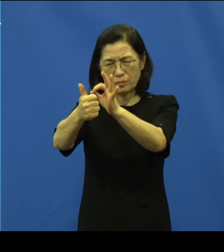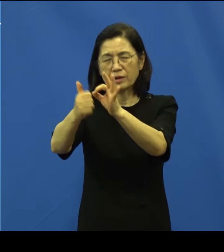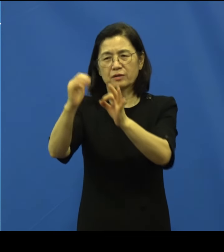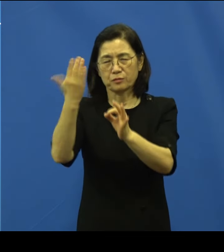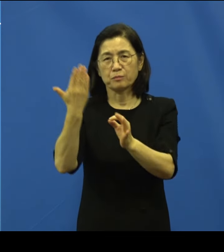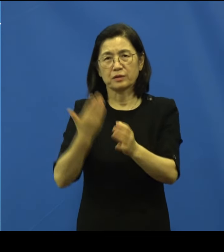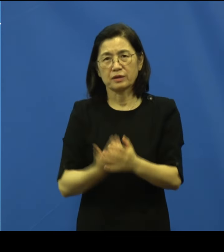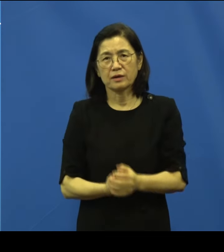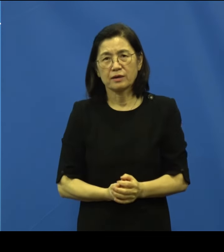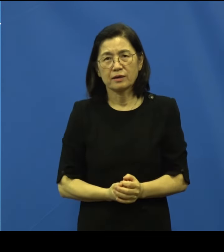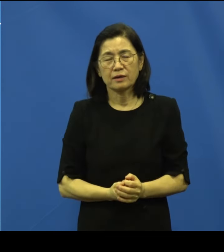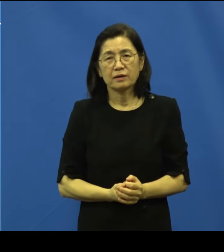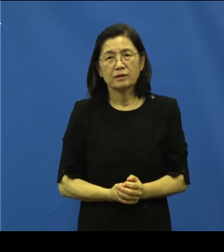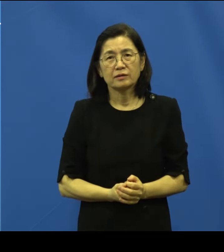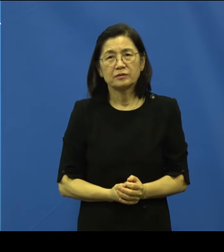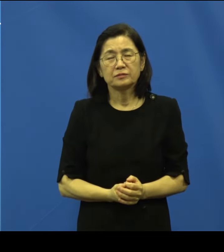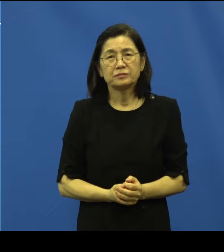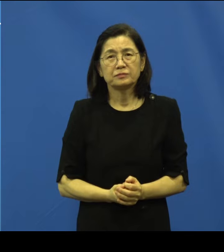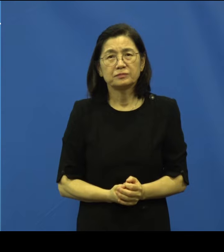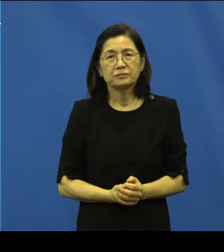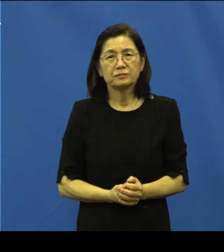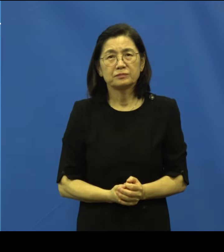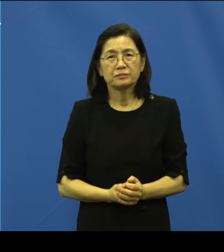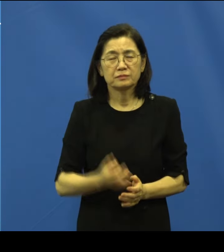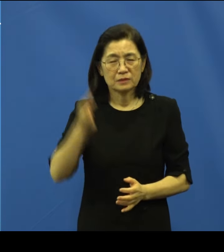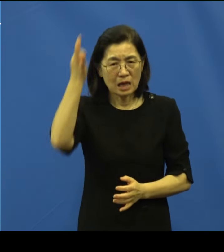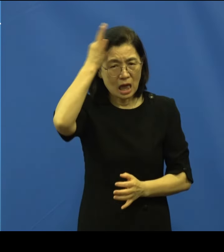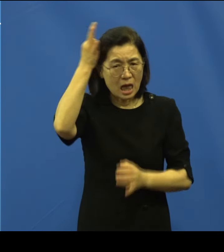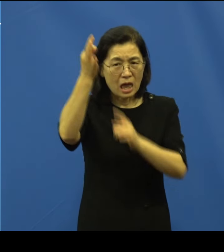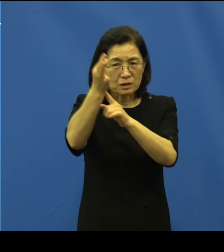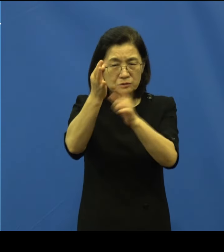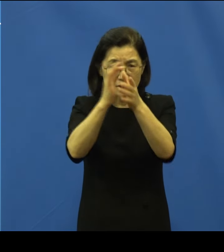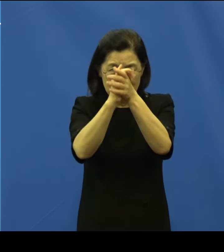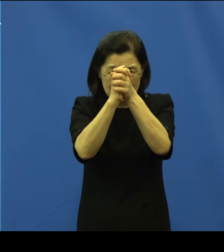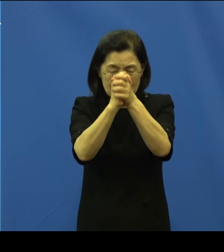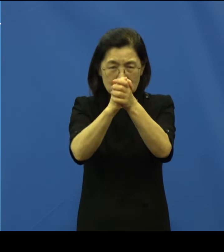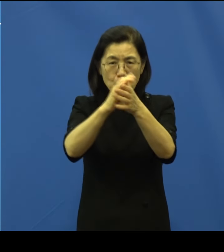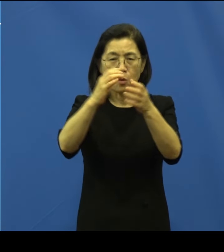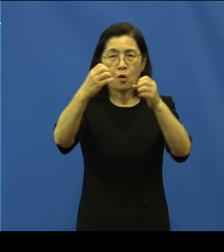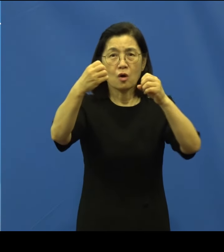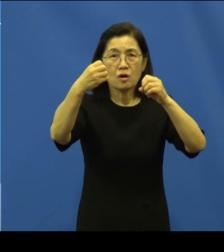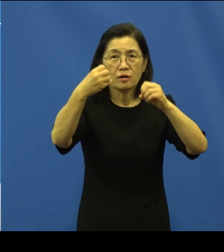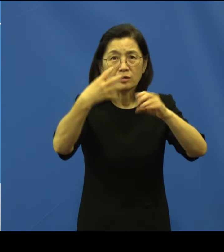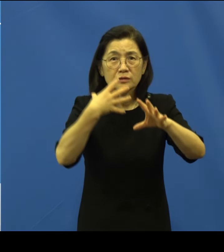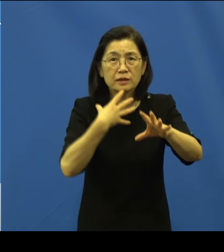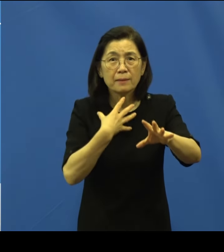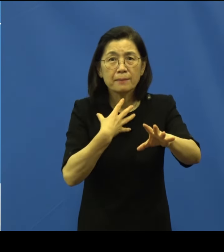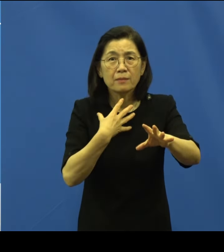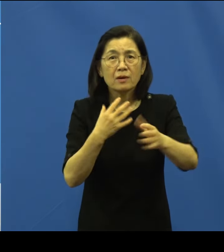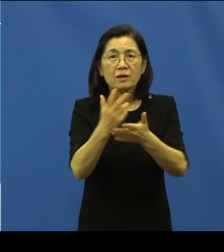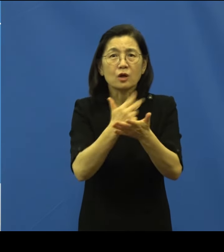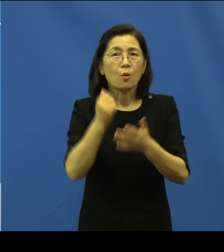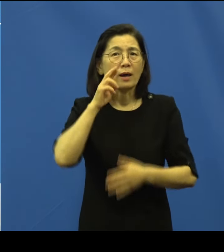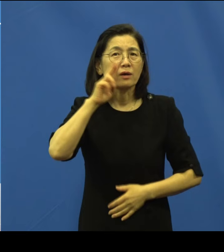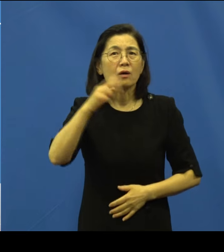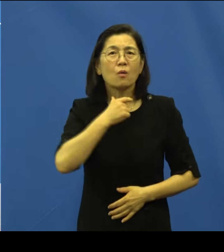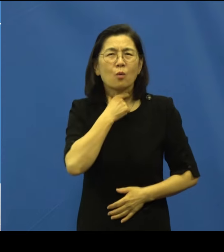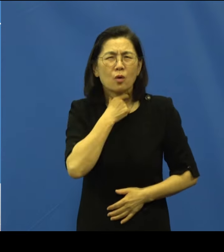걸 보게 하는 거예요. 자, 엘리사의 기도대로 어떤 일이 일어났습니까? 17절에 보니까 기도하여 이르되 여호와여,